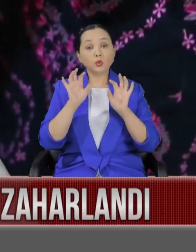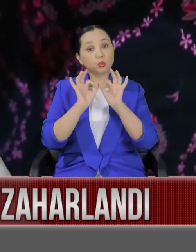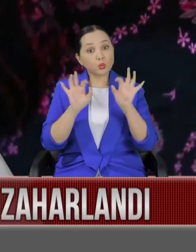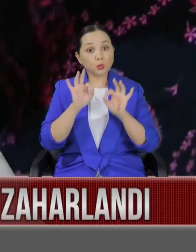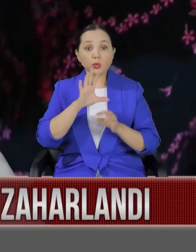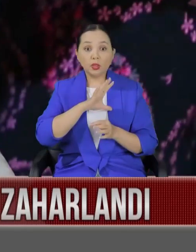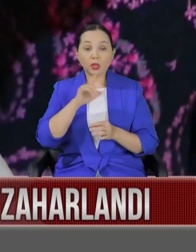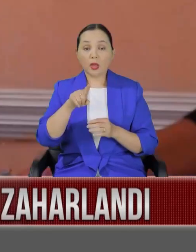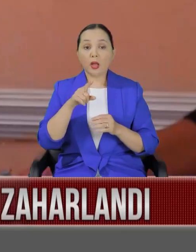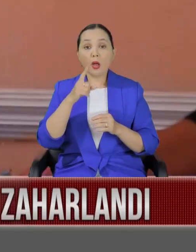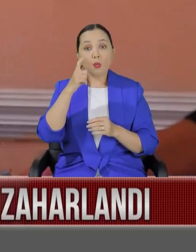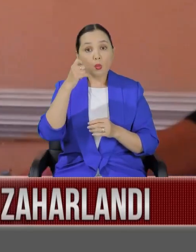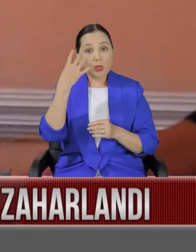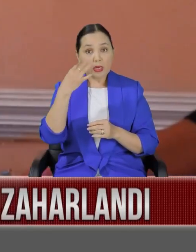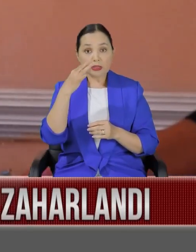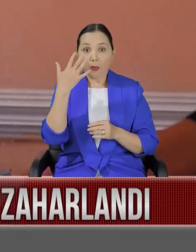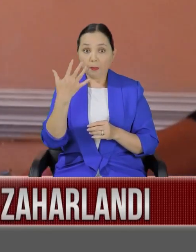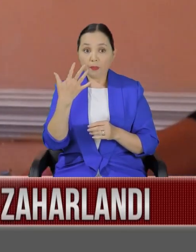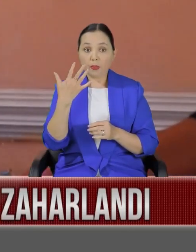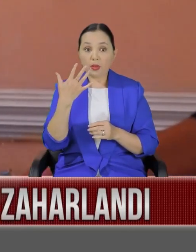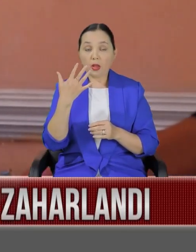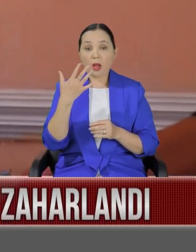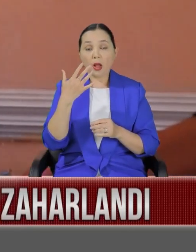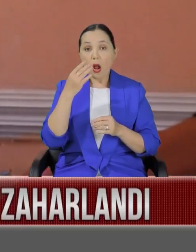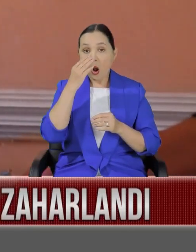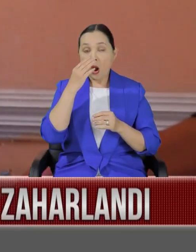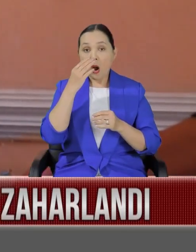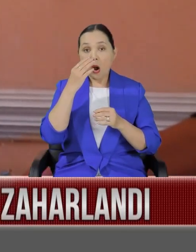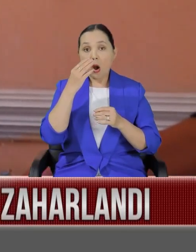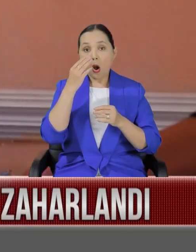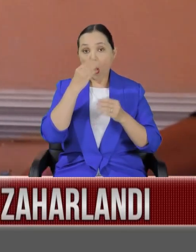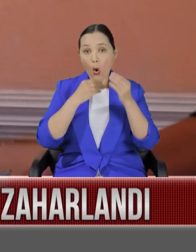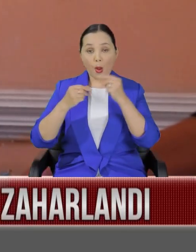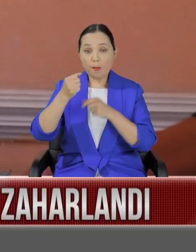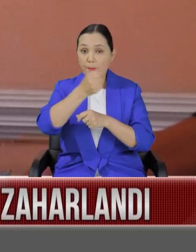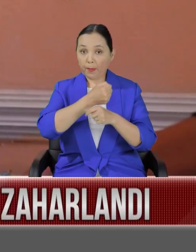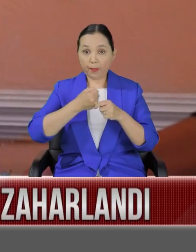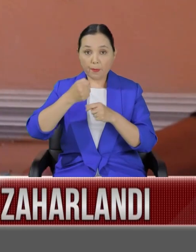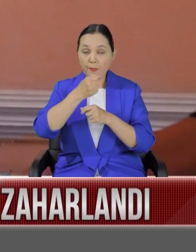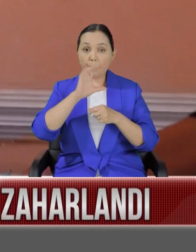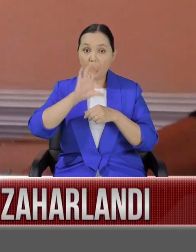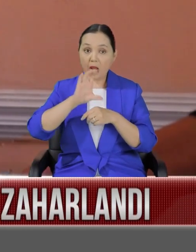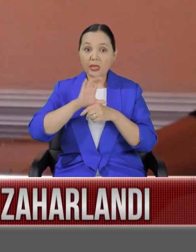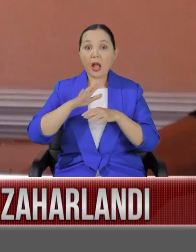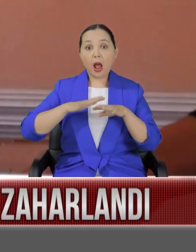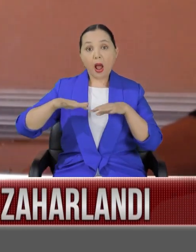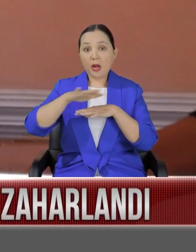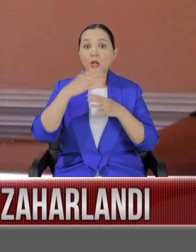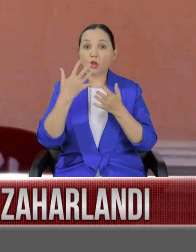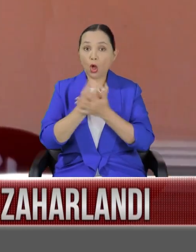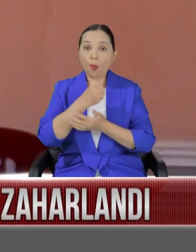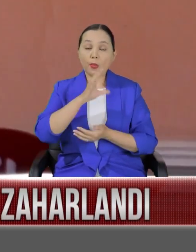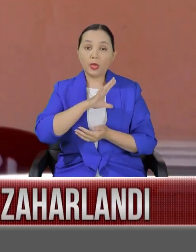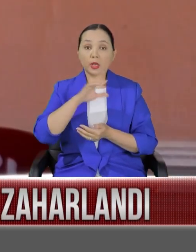tushuntirib 145 ta qo'lbola banka tayyorlangan bankalarni o'sha aholilardan topib